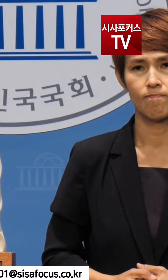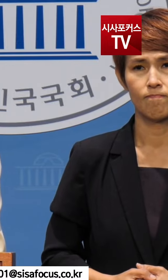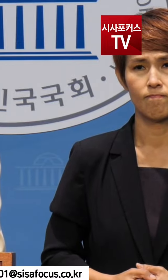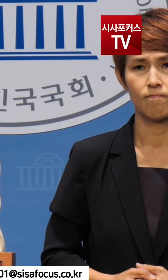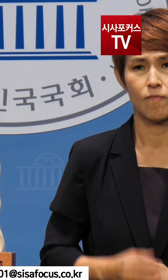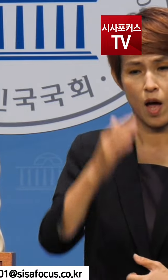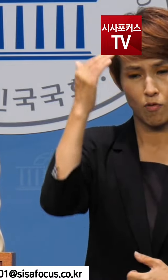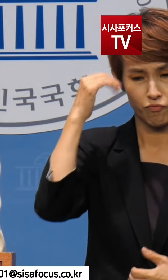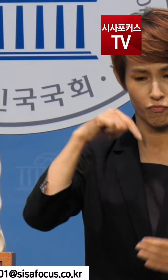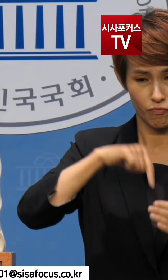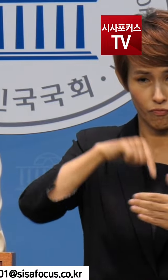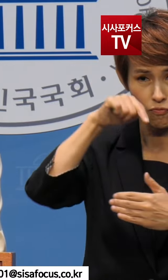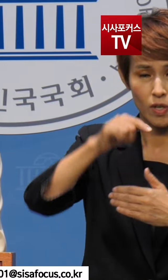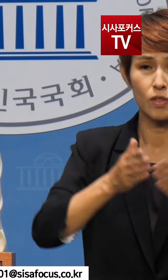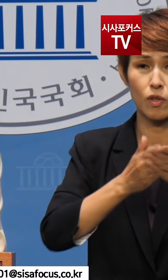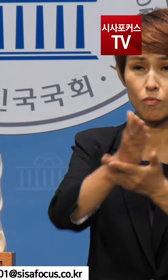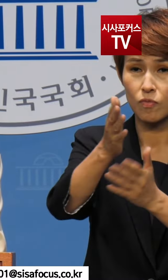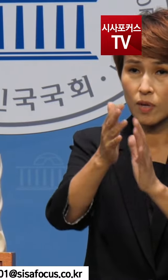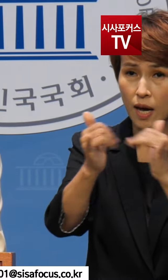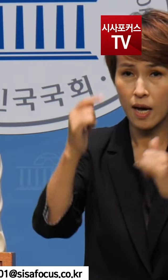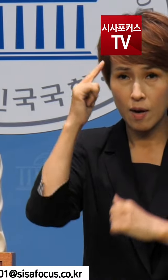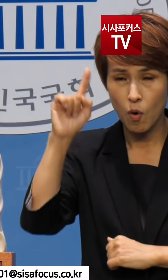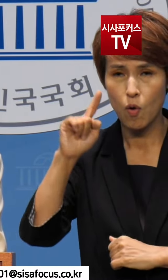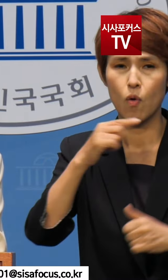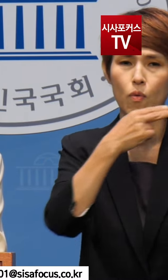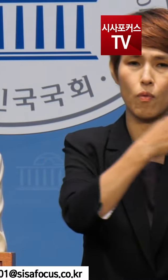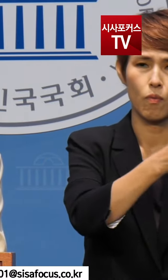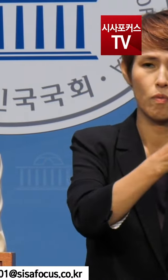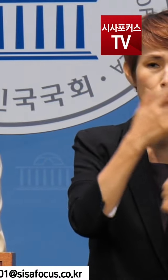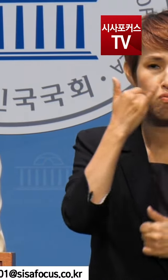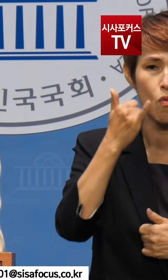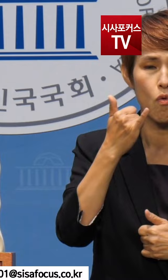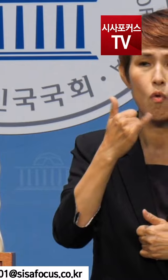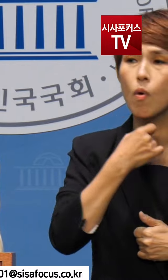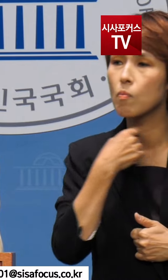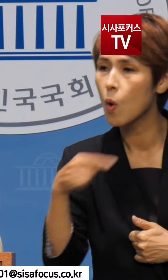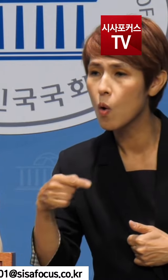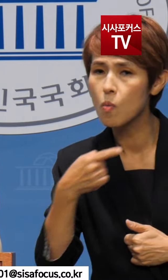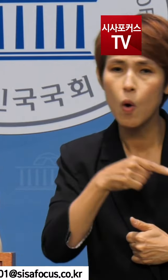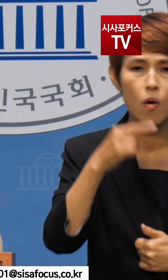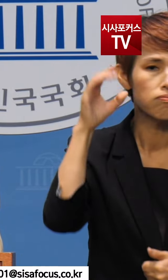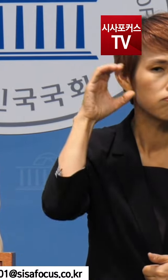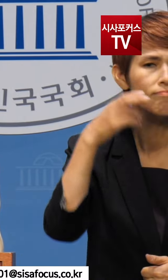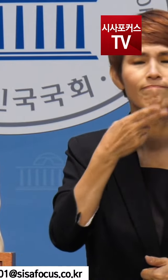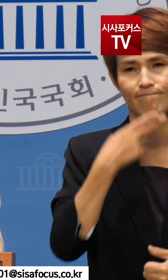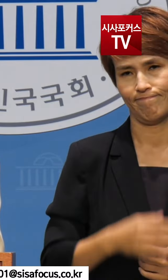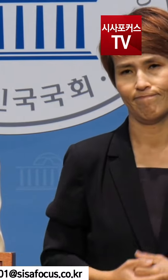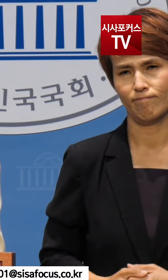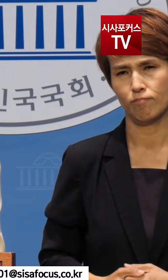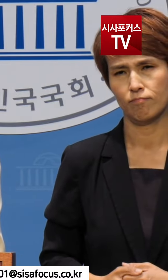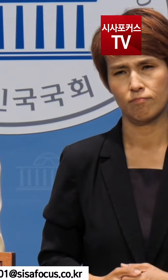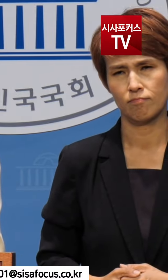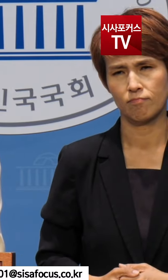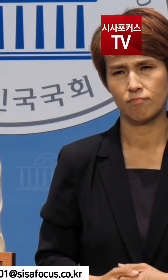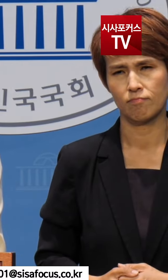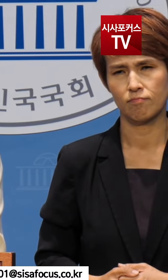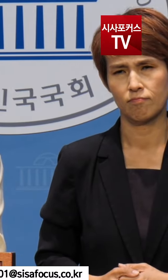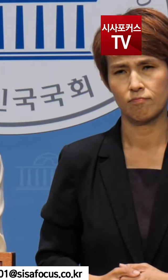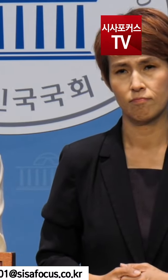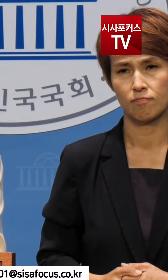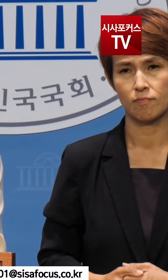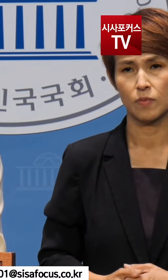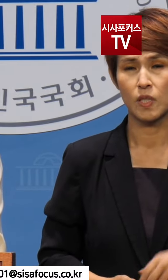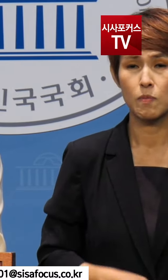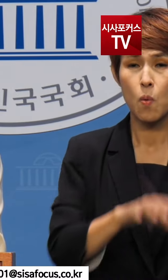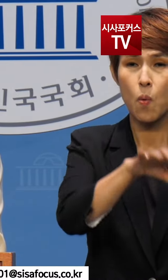국내외 전문가들의 의견은 물론 교사와 학부모들의 의견도 듣지 않았습니다. 심지어 30여 개 대학원에 만들어진